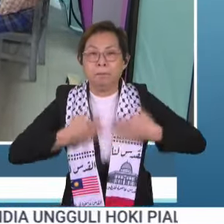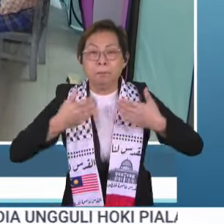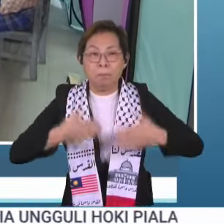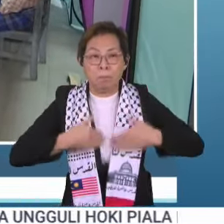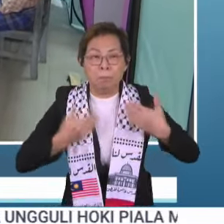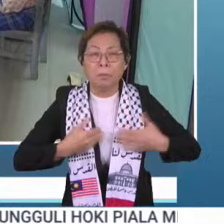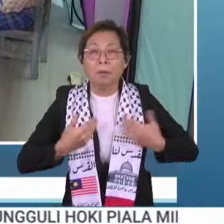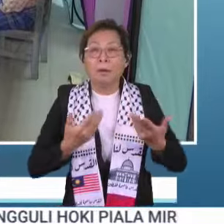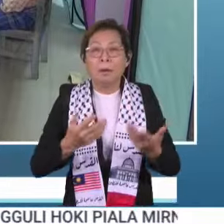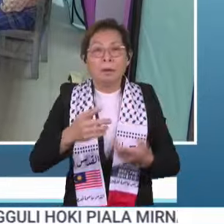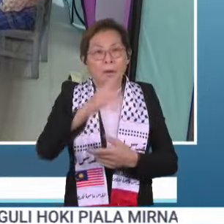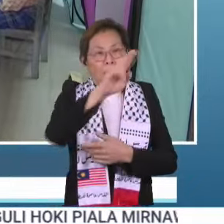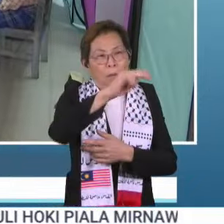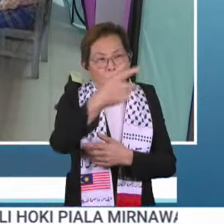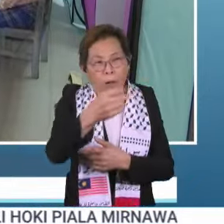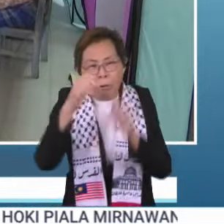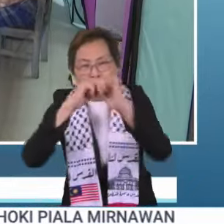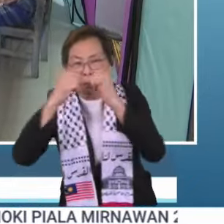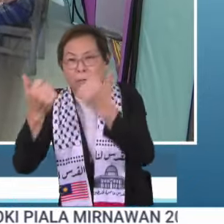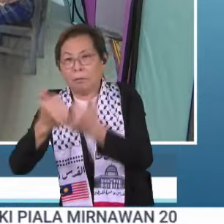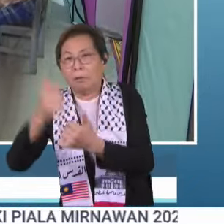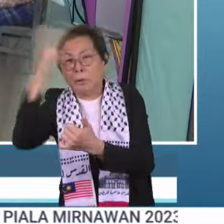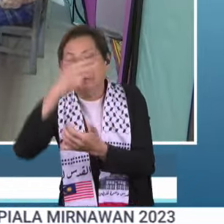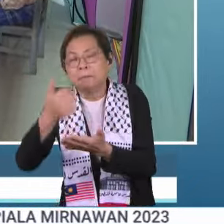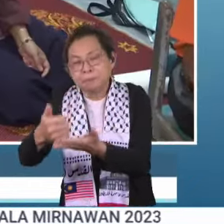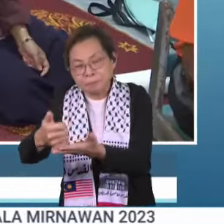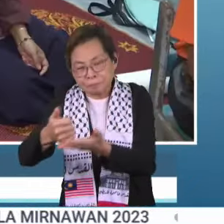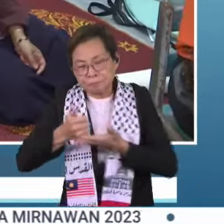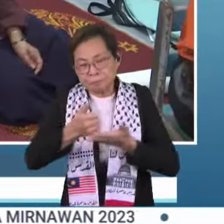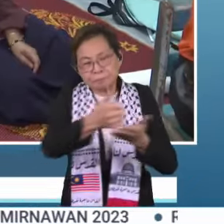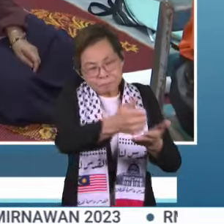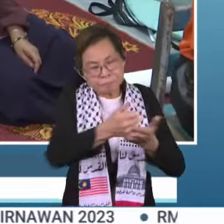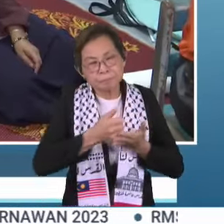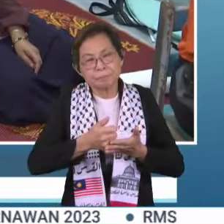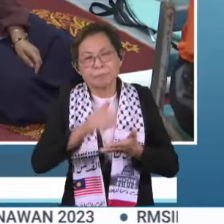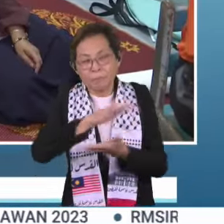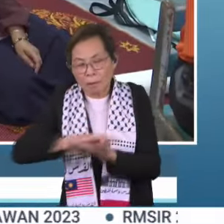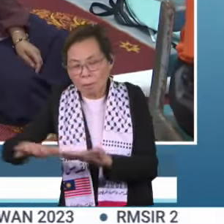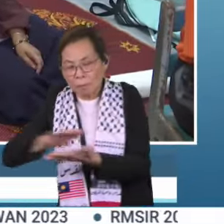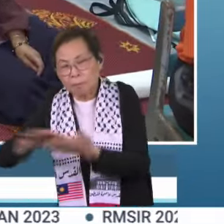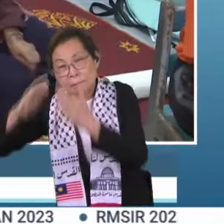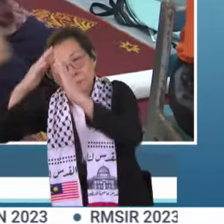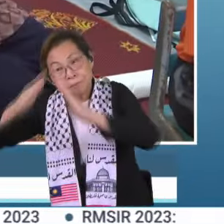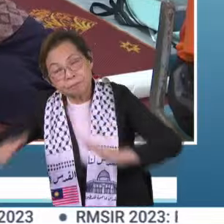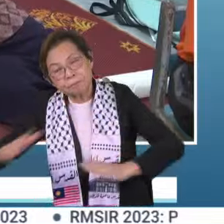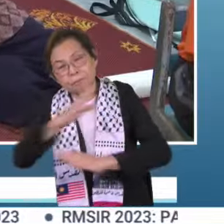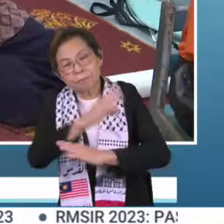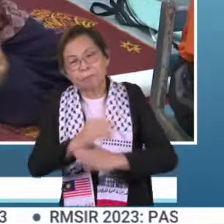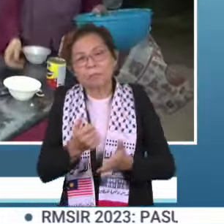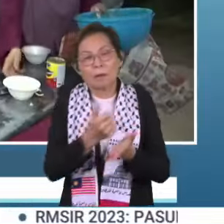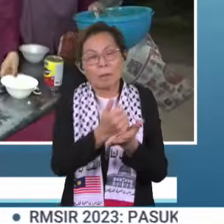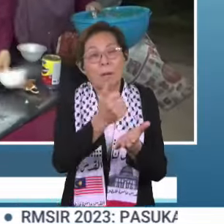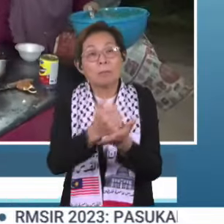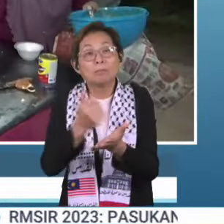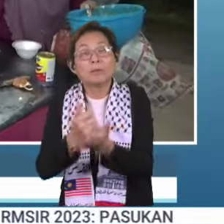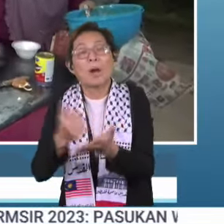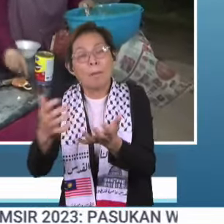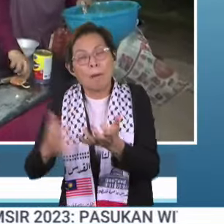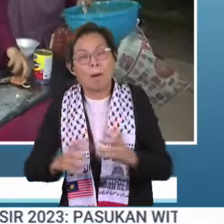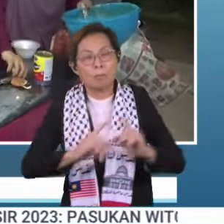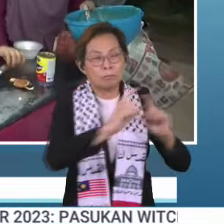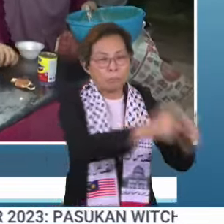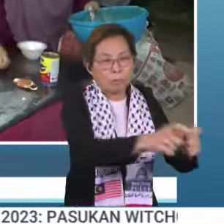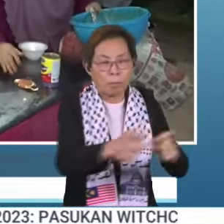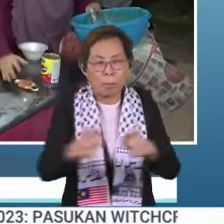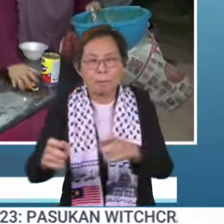mana-mana ngo dan juga agensi kerajaan yang ingin memberikan bantuan membersihkan rumah dan juga bantuan-bantuan yang hendak